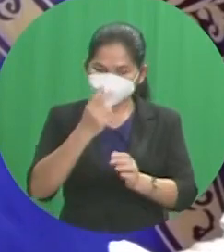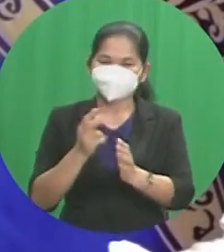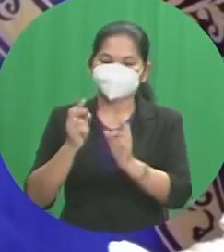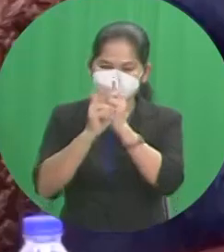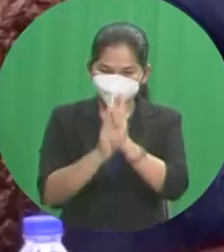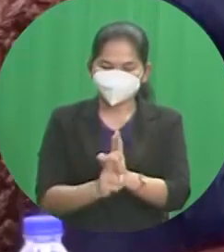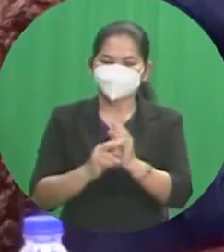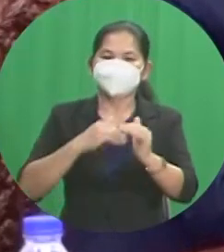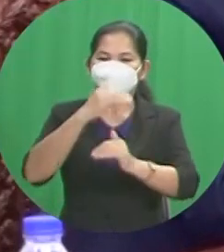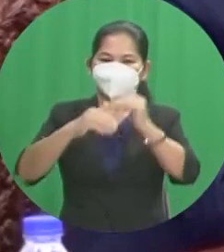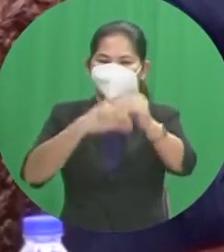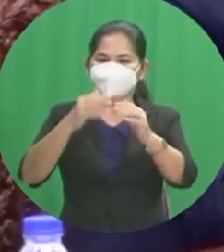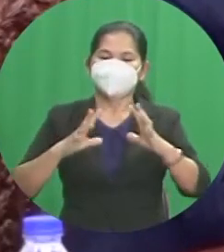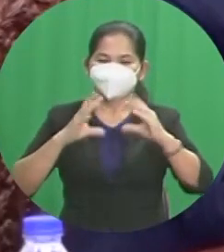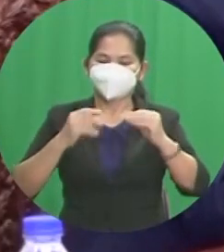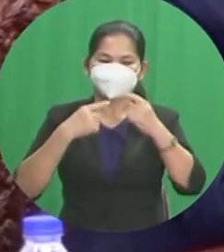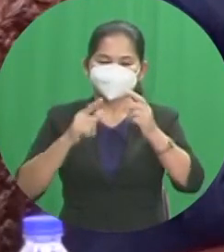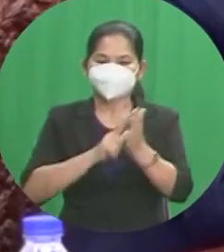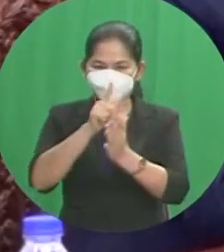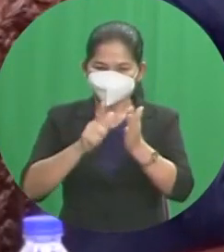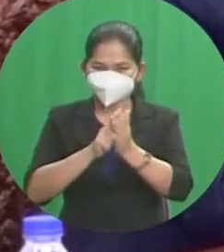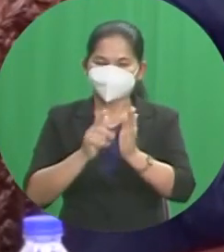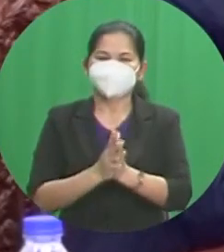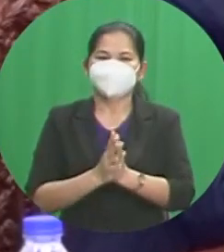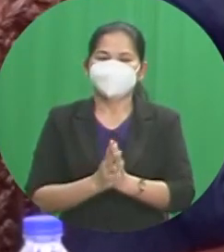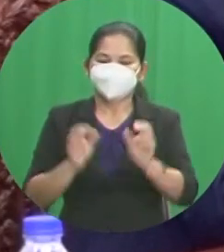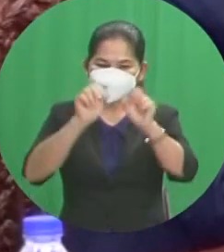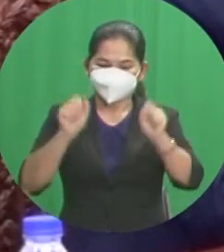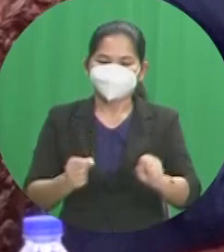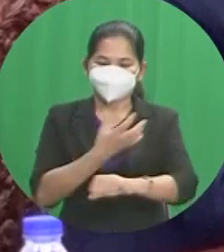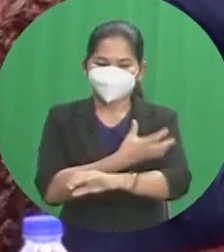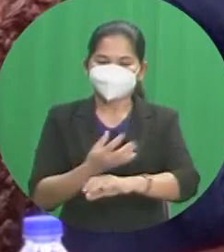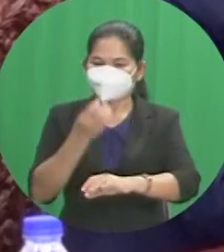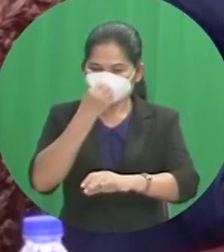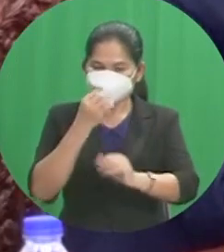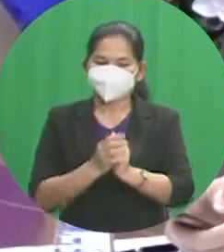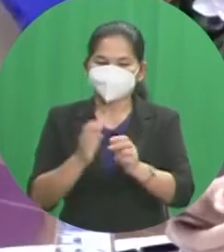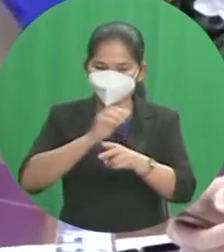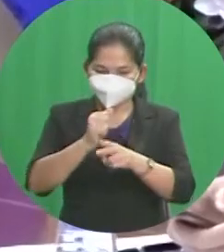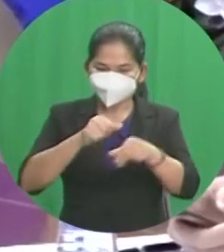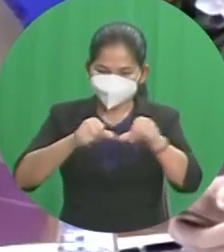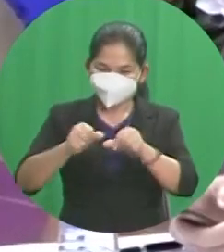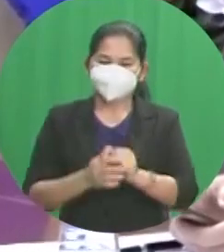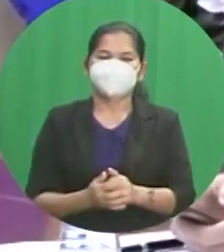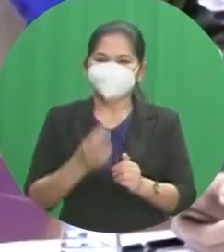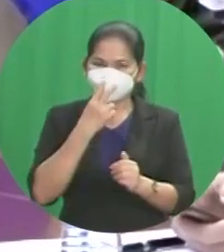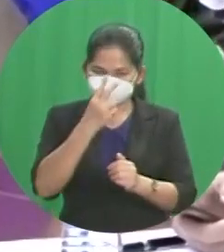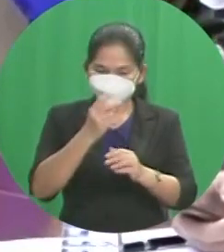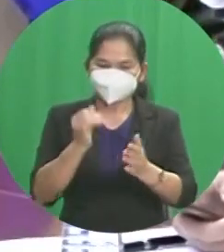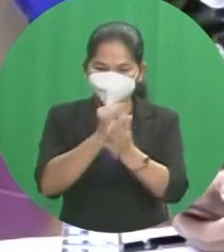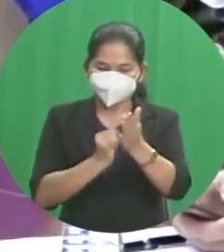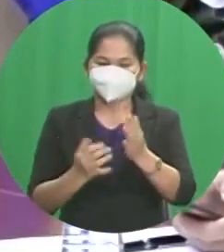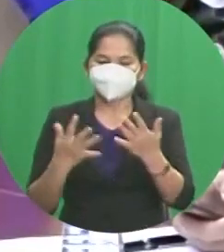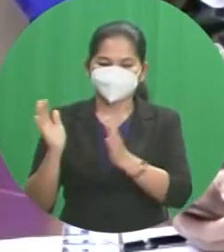បាយការណ៍វឌ្ឍនភាពនៃកិច្ចសន្ទនាថ្នាក់ជាតិស្ដីពីប្រព័ន្ធស្បៀងនិងទិសដៅសម្រាប់អនុវត្តបន្តនិងពិនិត្យលើសេចក្តី